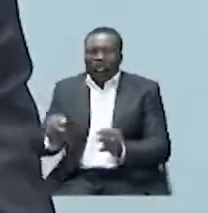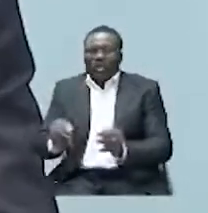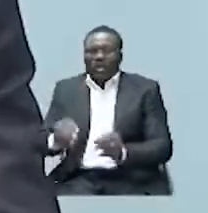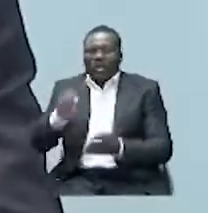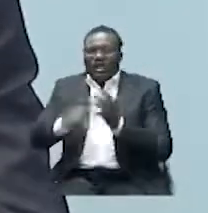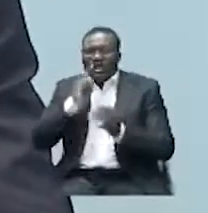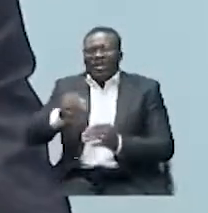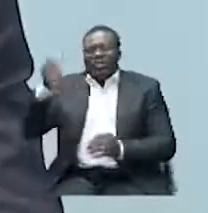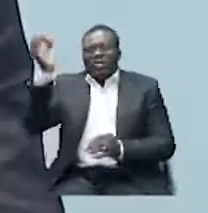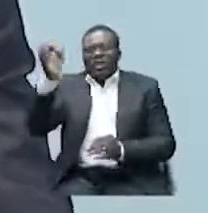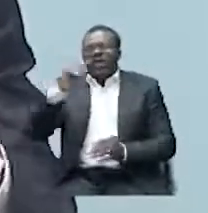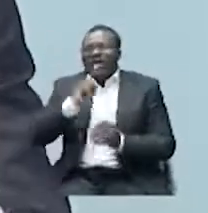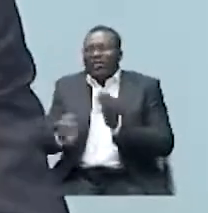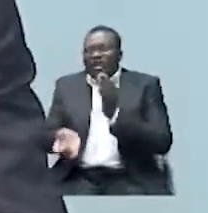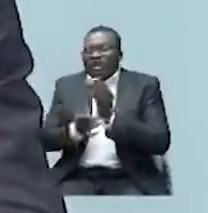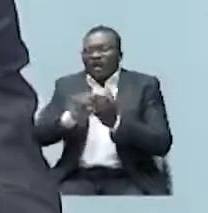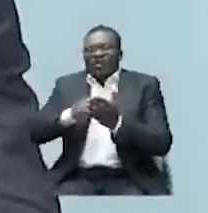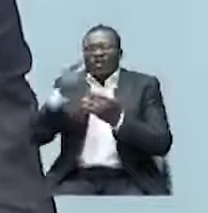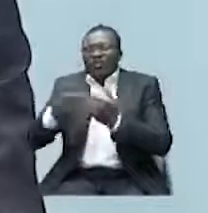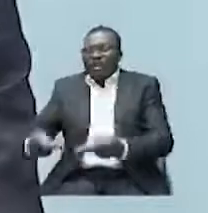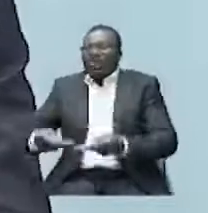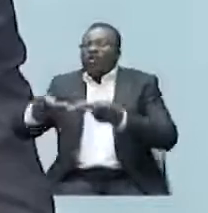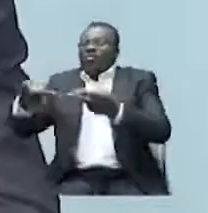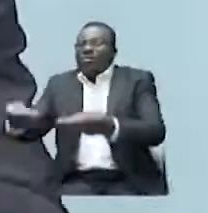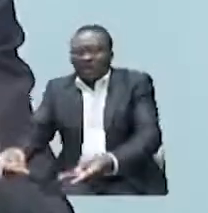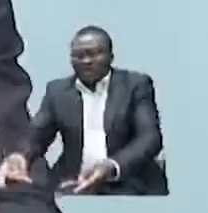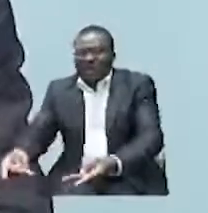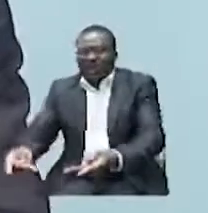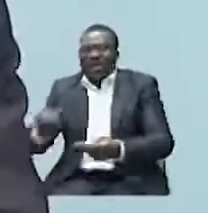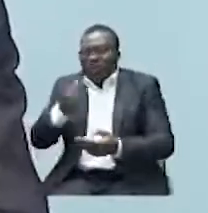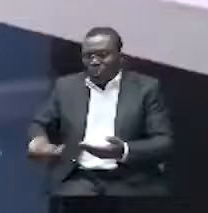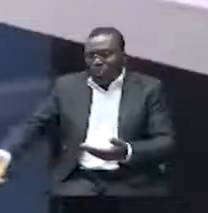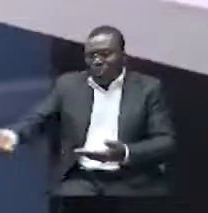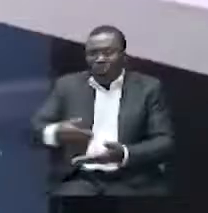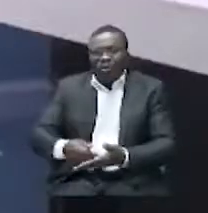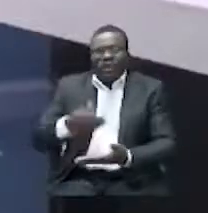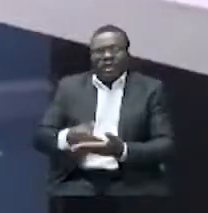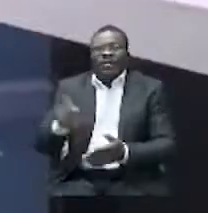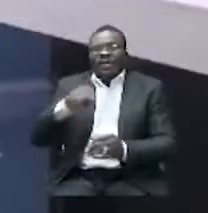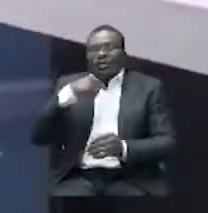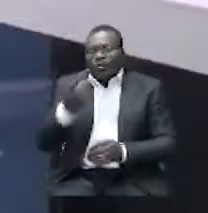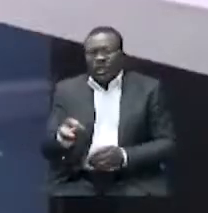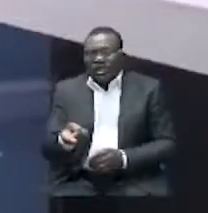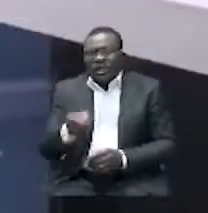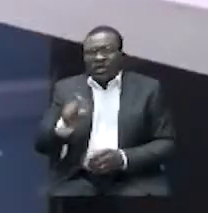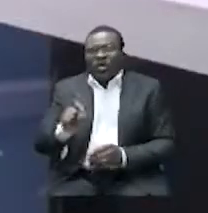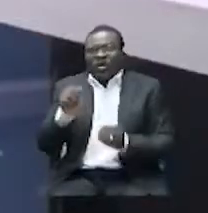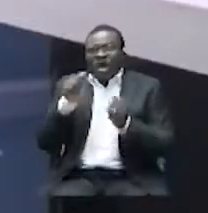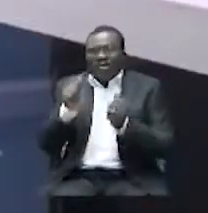sont les discours, quelles sont les techniques, quels sont les projets qu'il faut présenter, la manière de faire mobiliser les ressources nécessaires. C'est pour dire